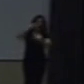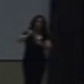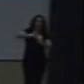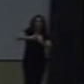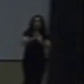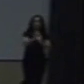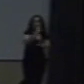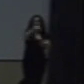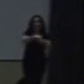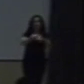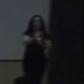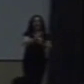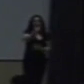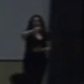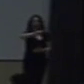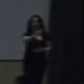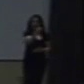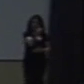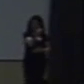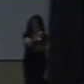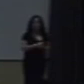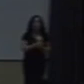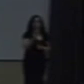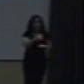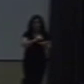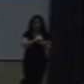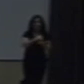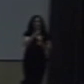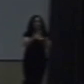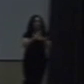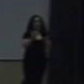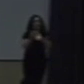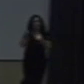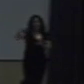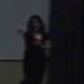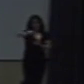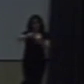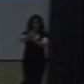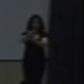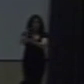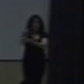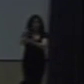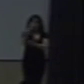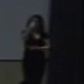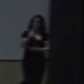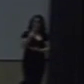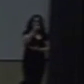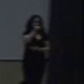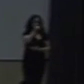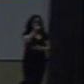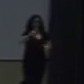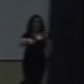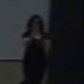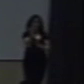introduït precisament això dels seus redactors, un perfil de Twitter en el que comencen el procés